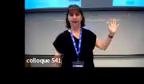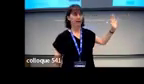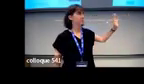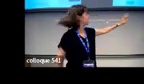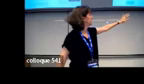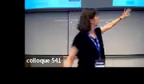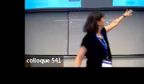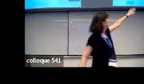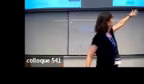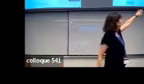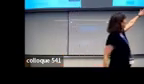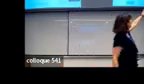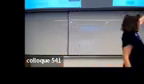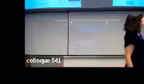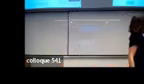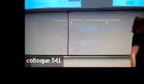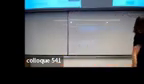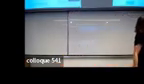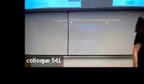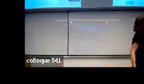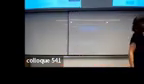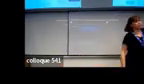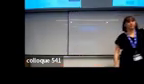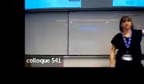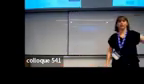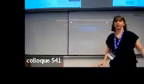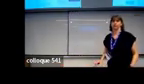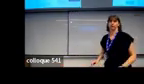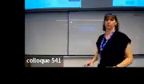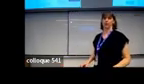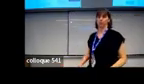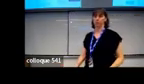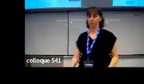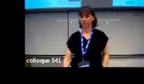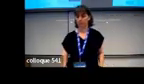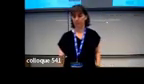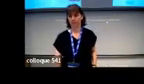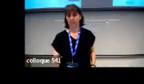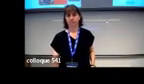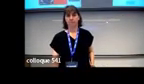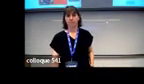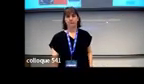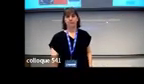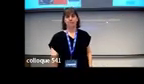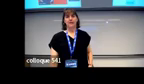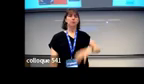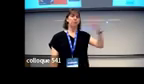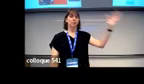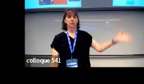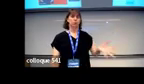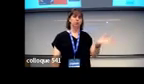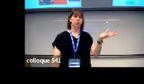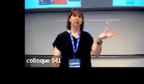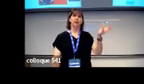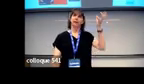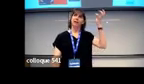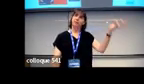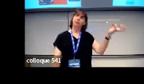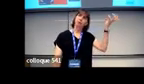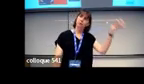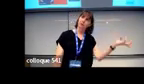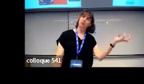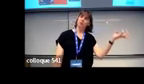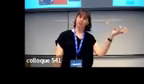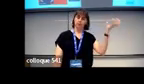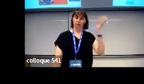c'est la vraie, ça, c'est les vraies données de ce que je viens de vous montrer. C'est de ça que ça a l'air dans un journal. Et on finit toujours l'unité avec la